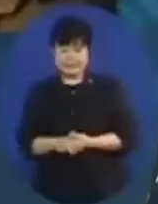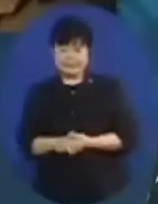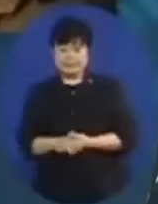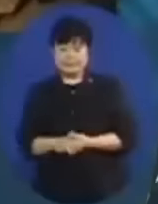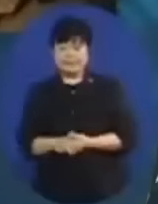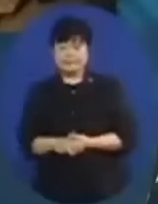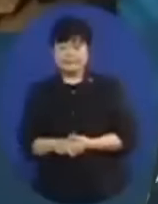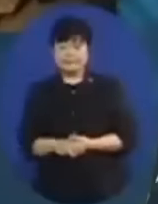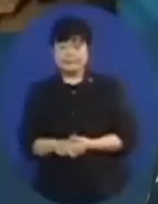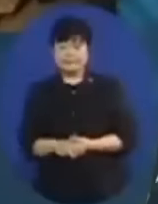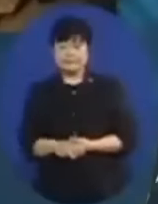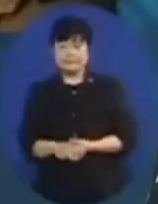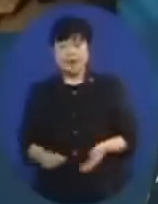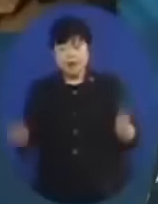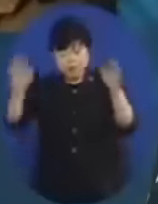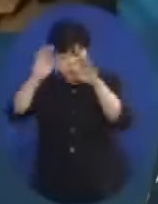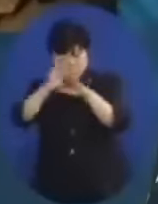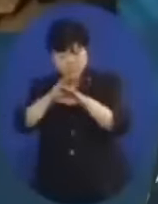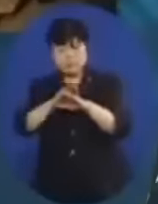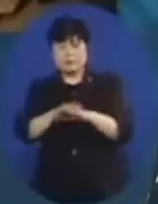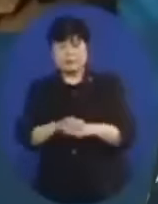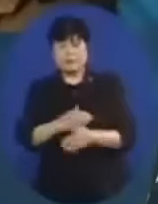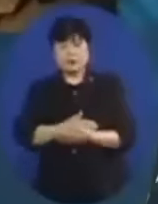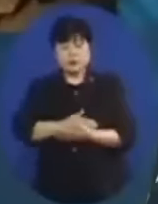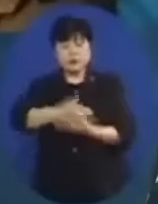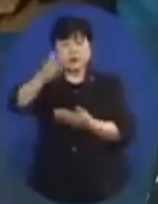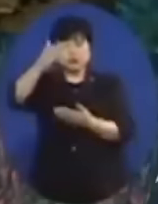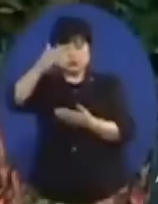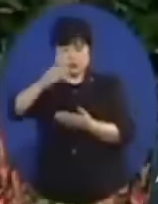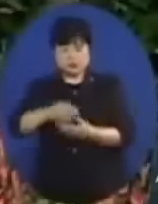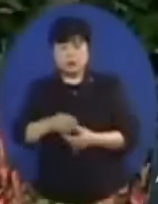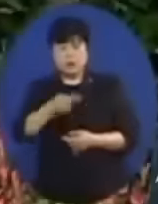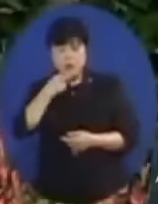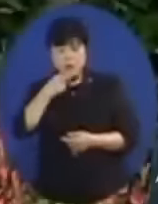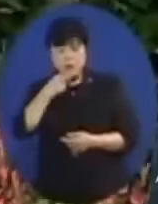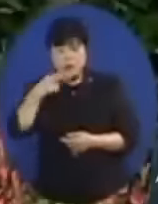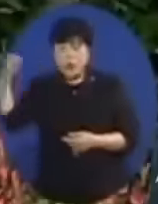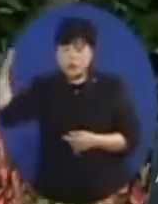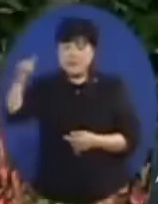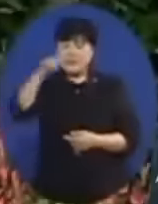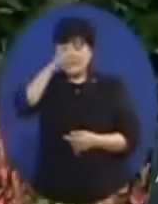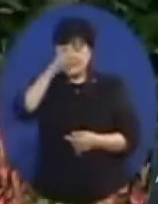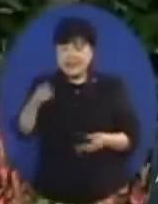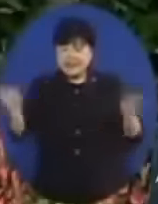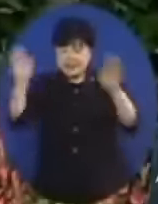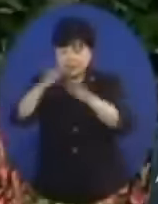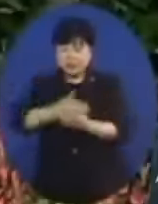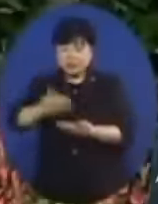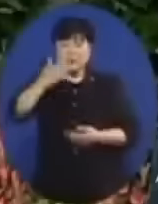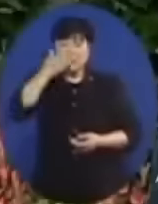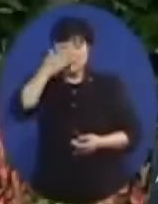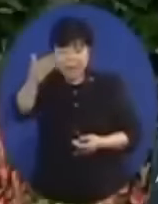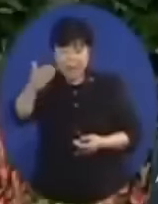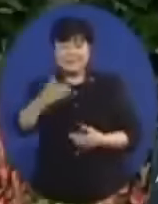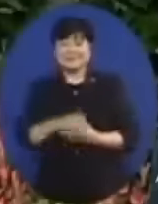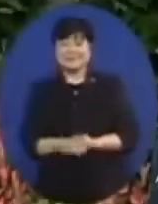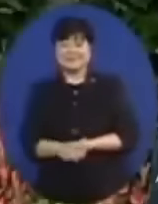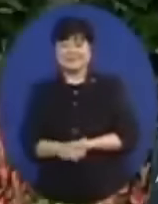했습니다. 어두움은 어두움을 쫓아낼 수 없고 빛이 있어야만